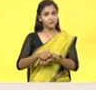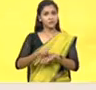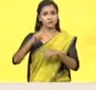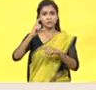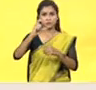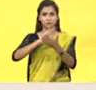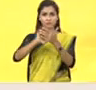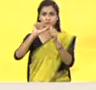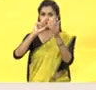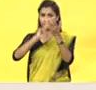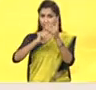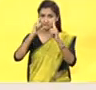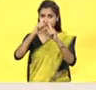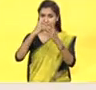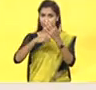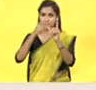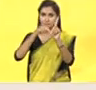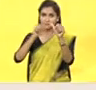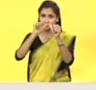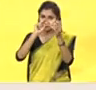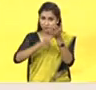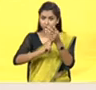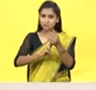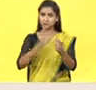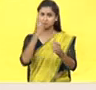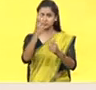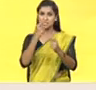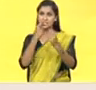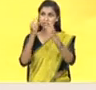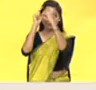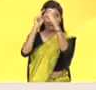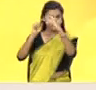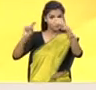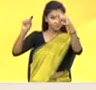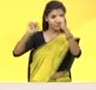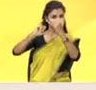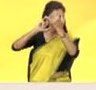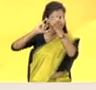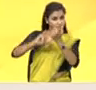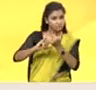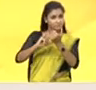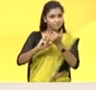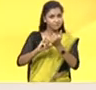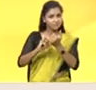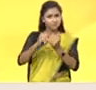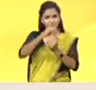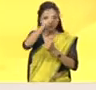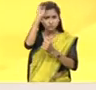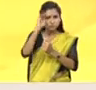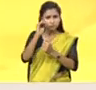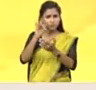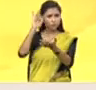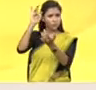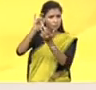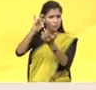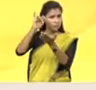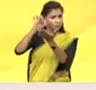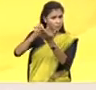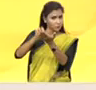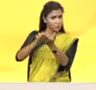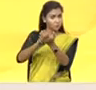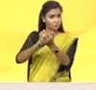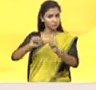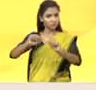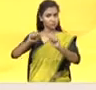चंद्रयान-3 ने चांद के दक्षिणी हिस्से में शिव शक्ति पॉइंट पर